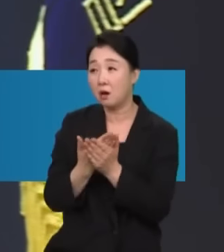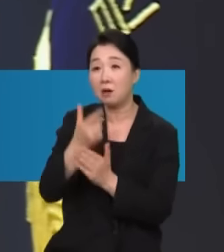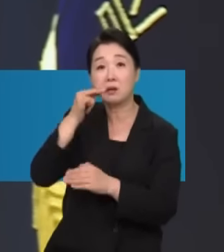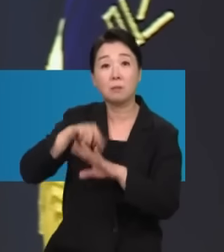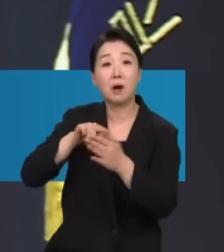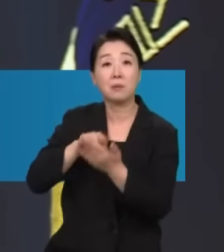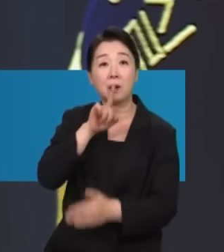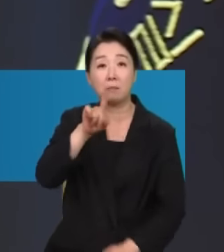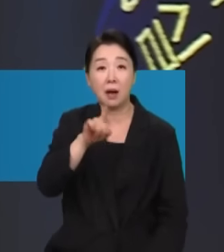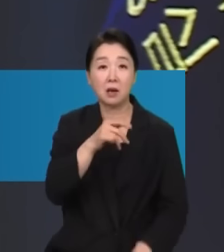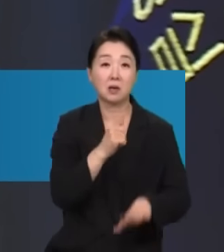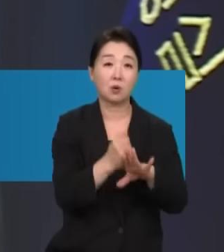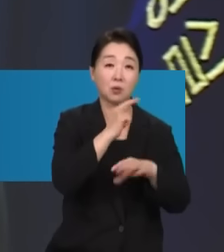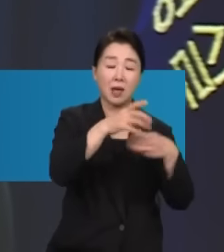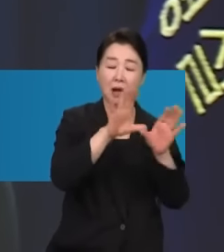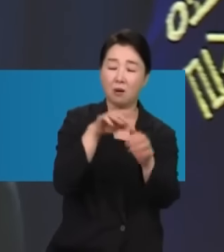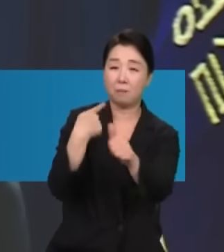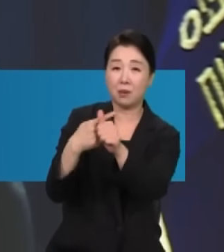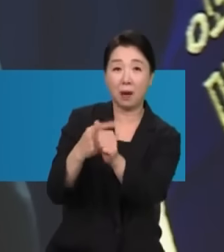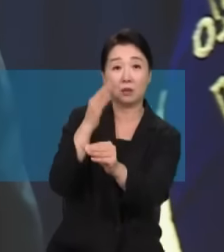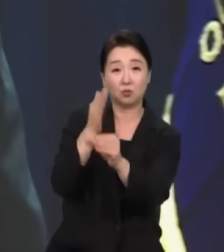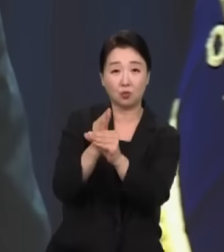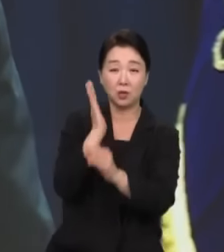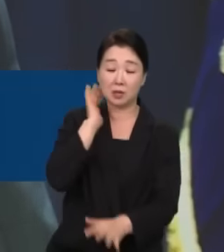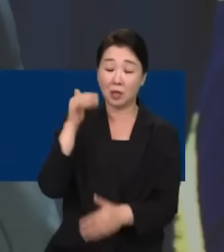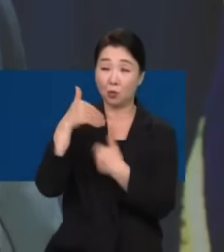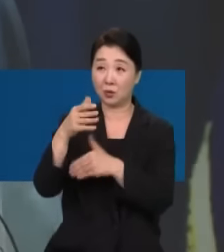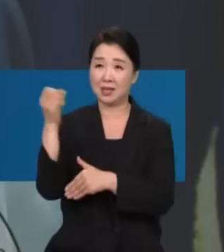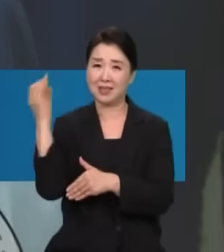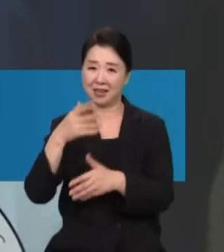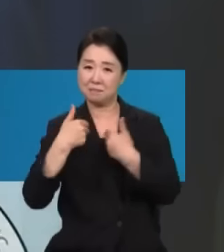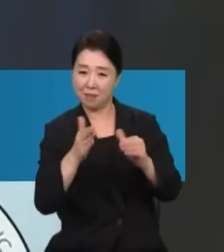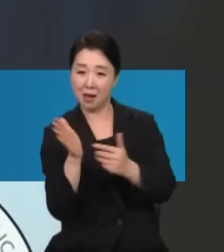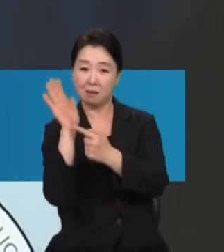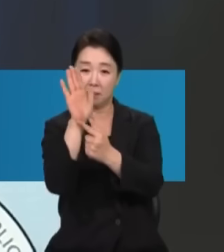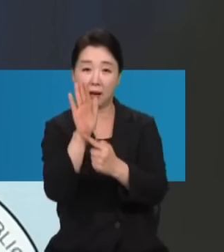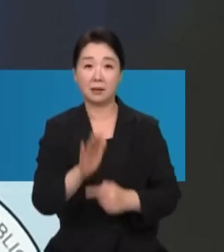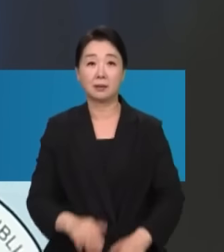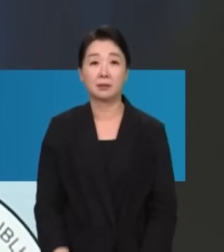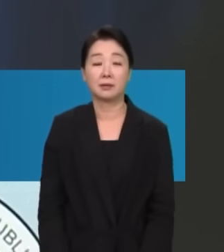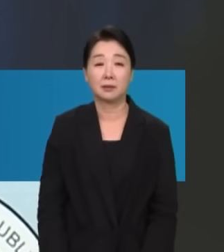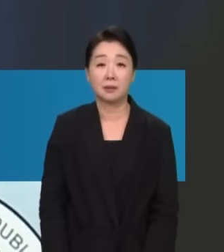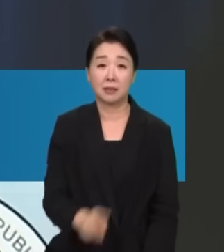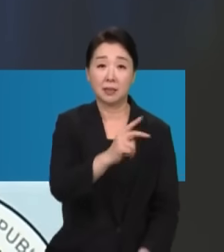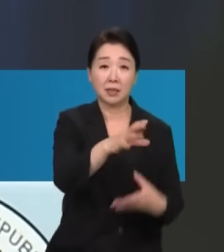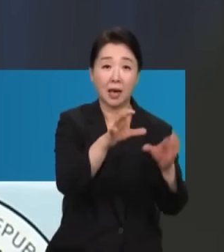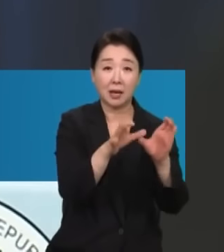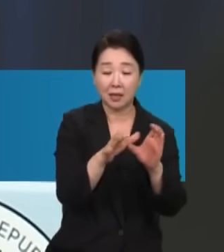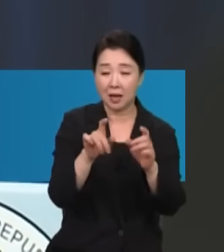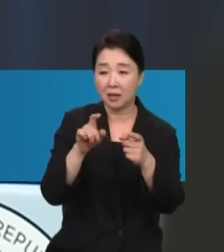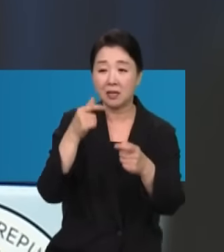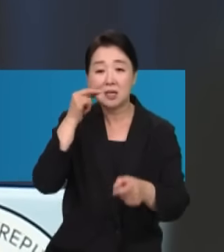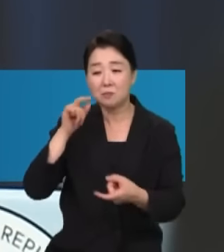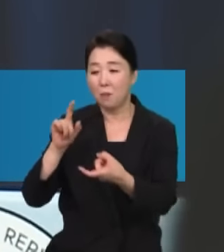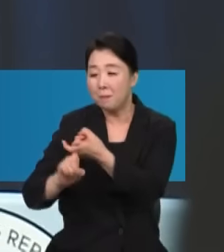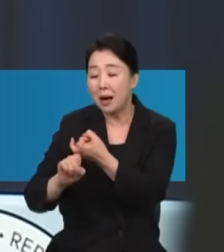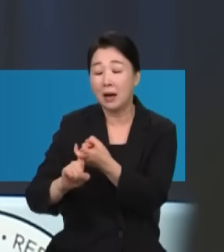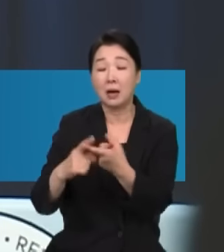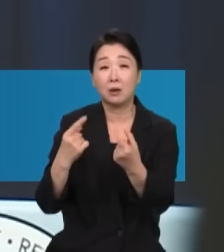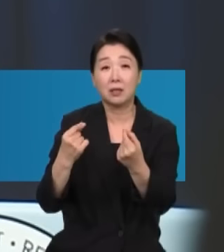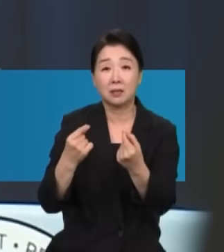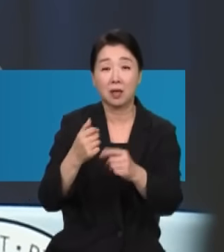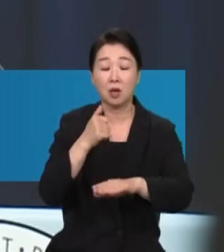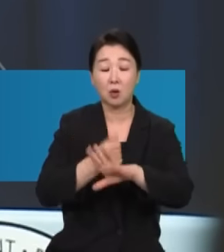야권이 거센 비판을 이어가자 대통령실이 오늘 재차 반박에 나섰습니다. 야당이 친일 프레임을 씌워 국민